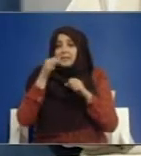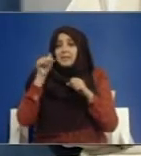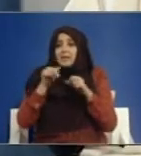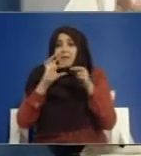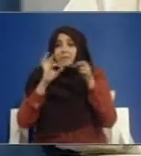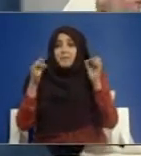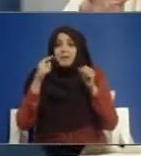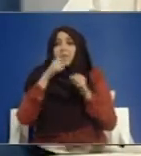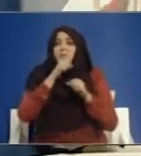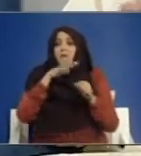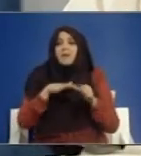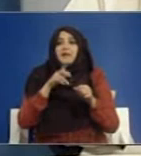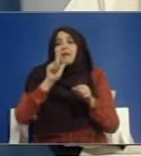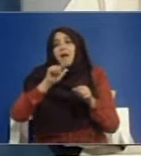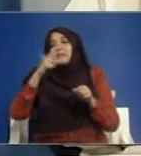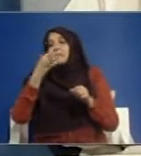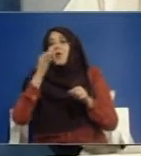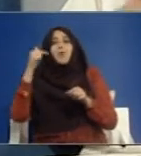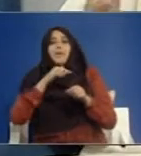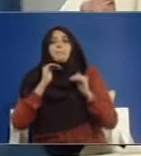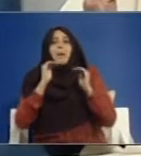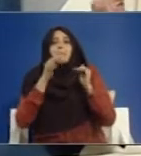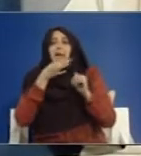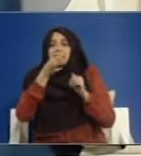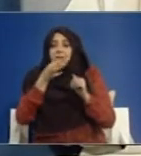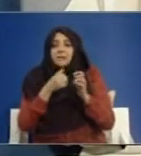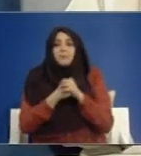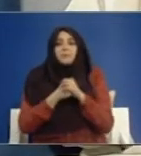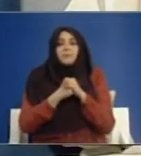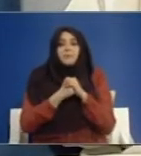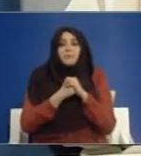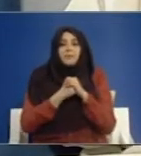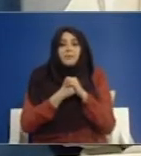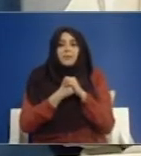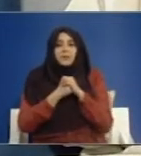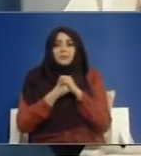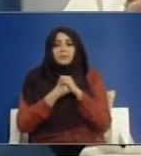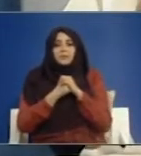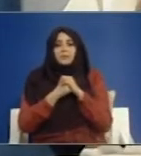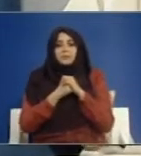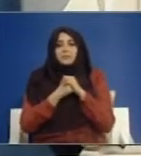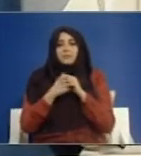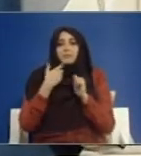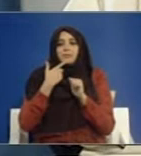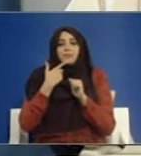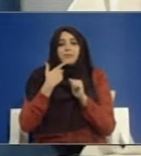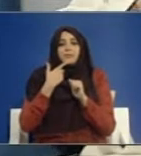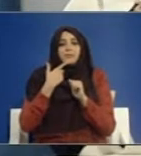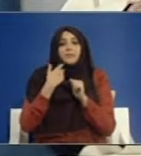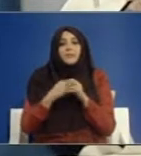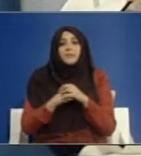وسلم، ومنهم من يقول هو من كلامه واجتهاده رضي الله عنه. أي موقوف يعني. نعم.